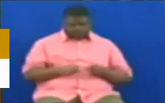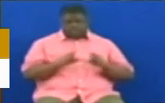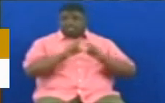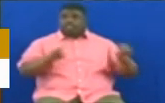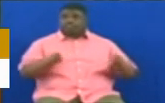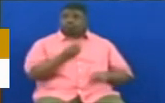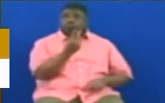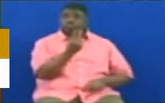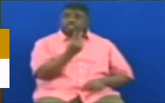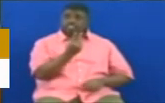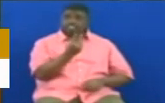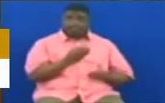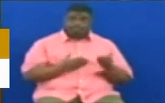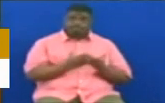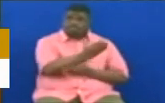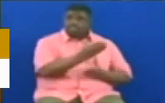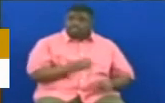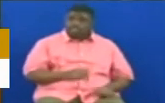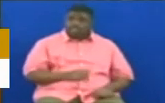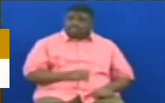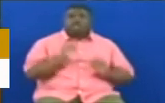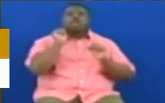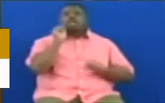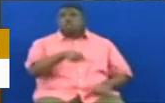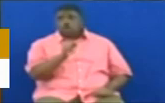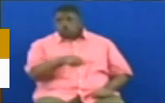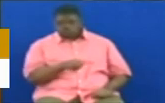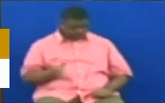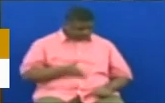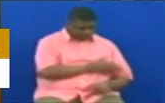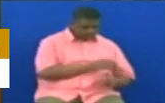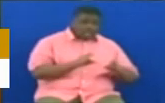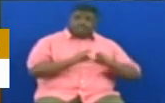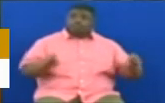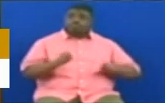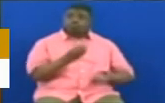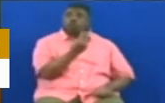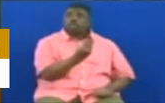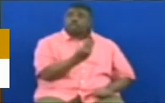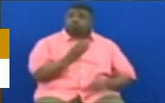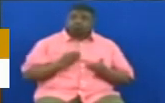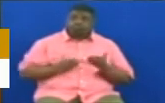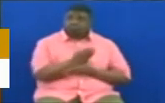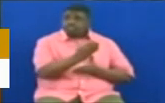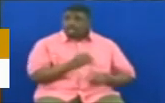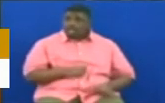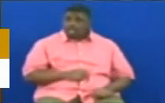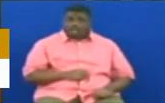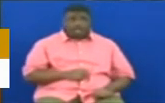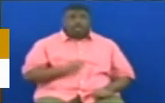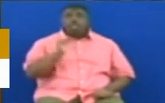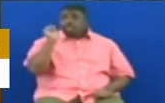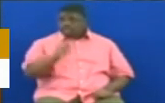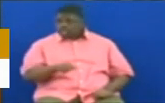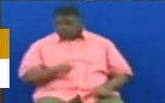Kifungu cha pili. Kifungu cha pili kinafikiwa. Kifungu cha tatu. Kifungu cha tatu kinafikiwa.